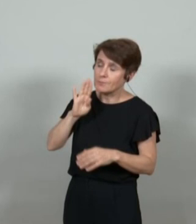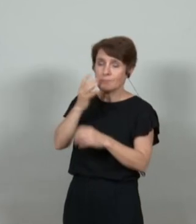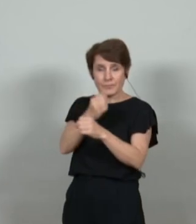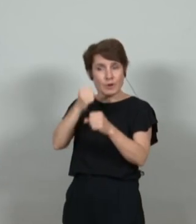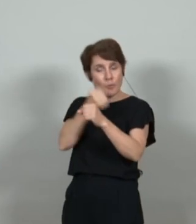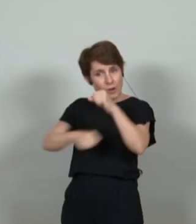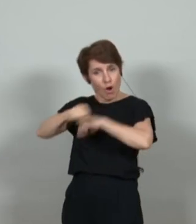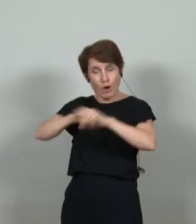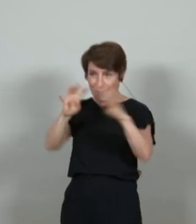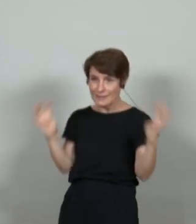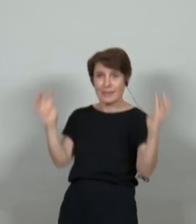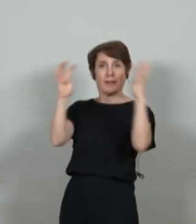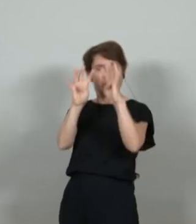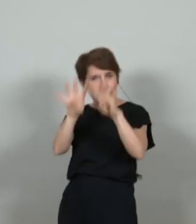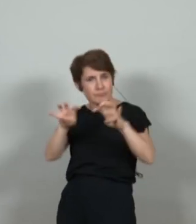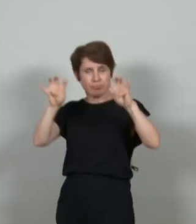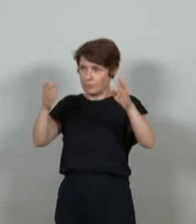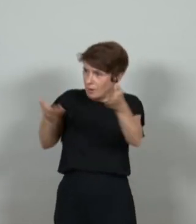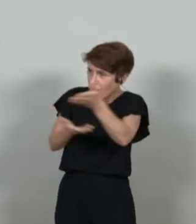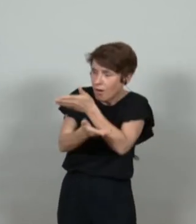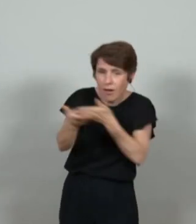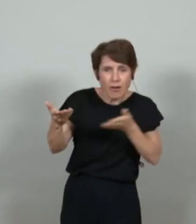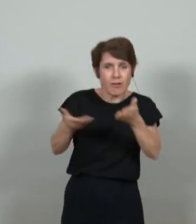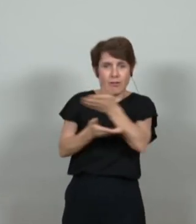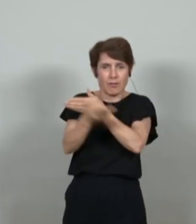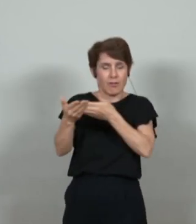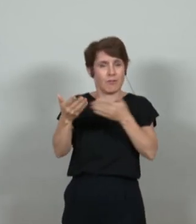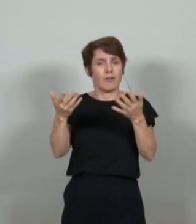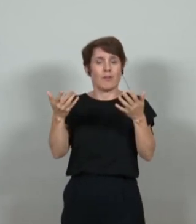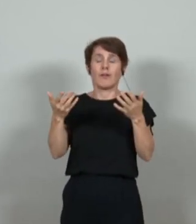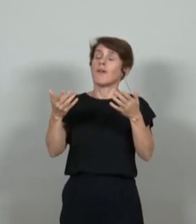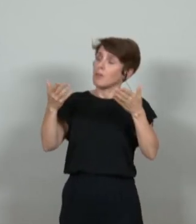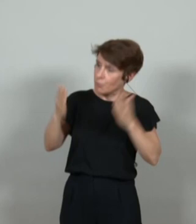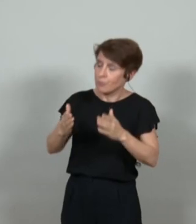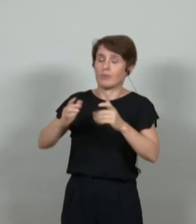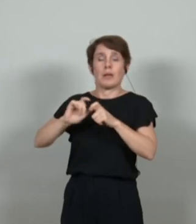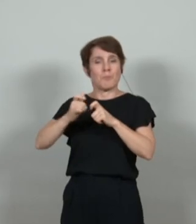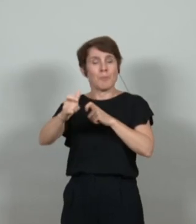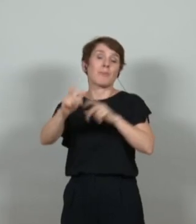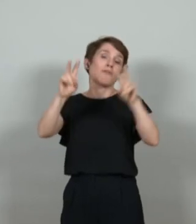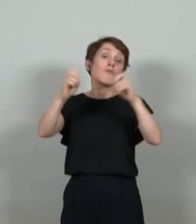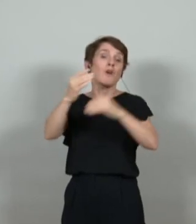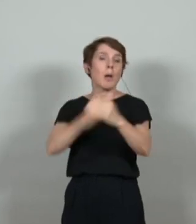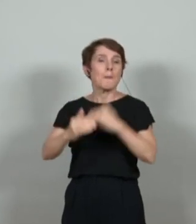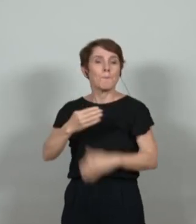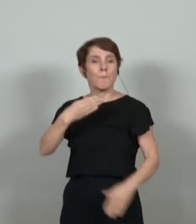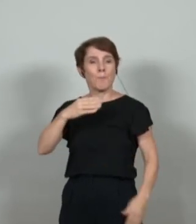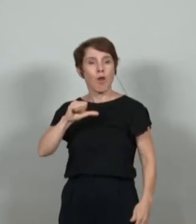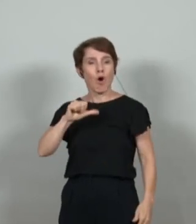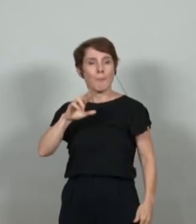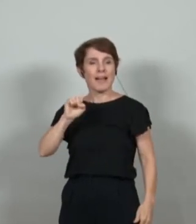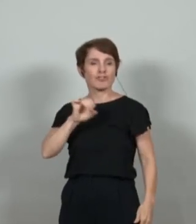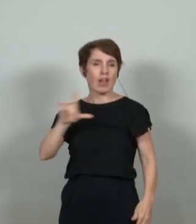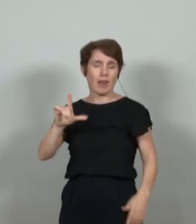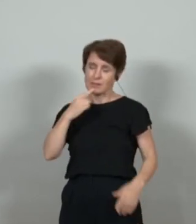l'ensemble des acteurs concernés d'engager à l'issue de cette concertation un plan de Marshall logement à la construction